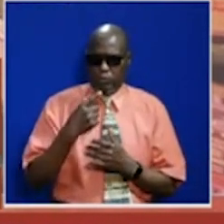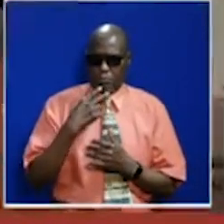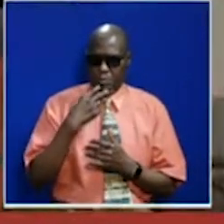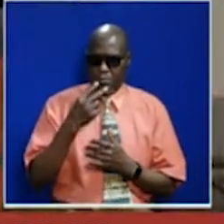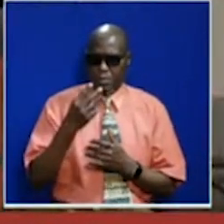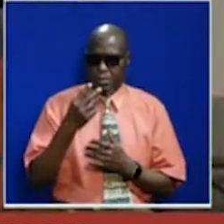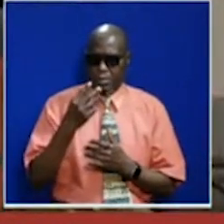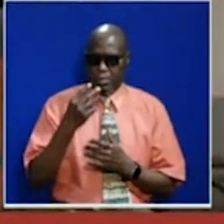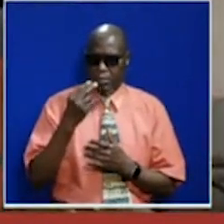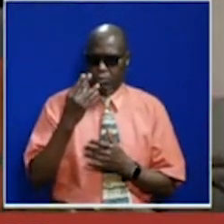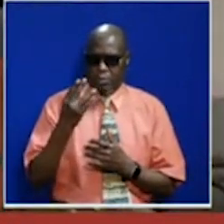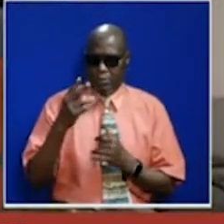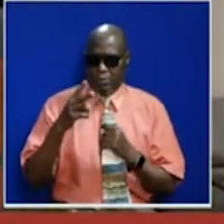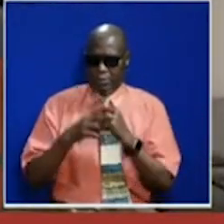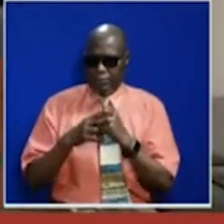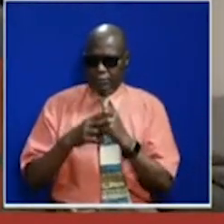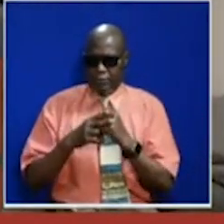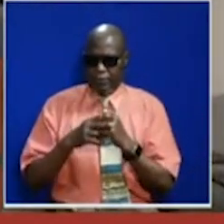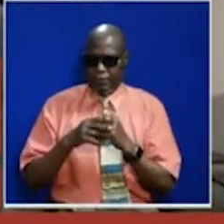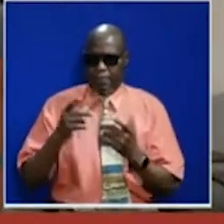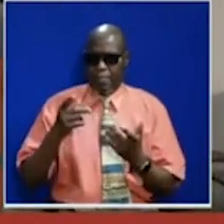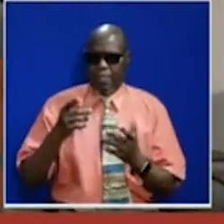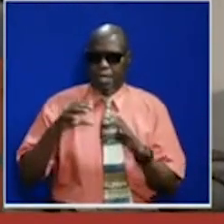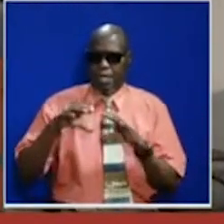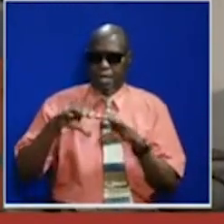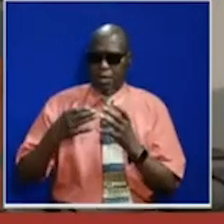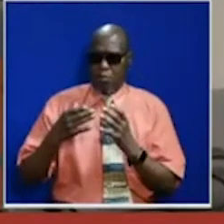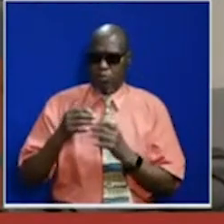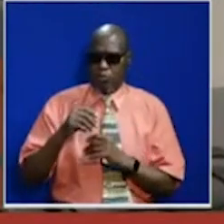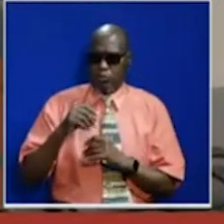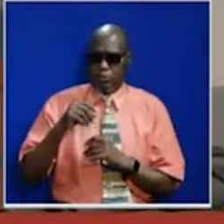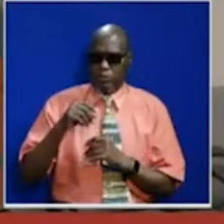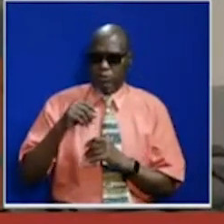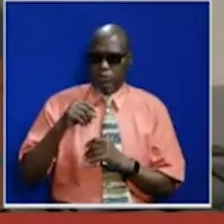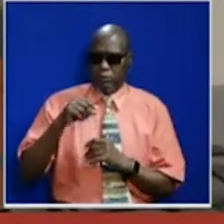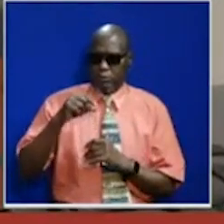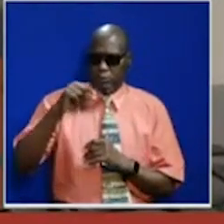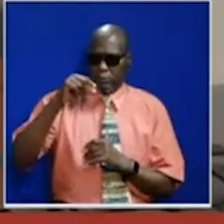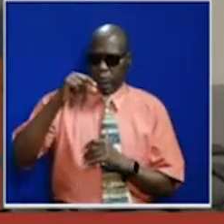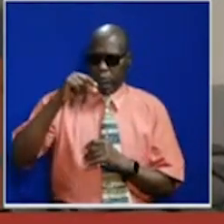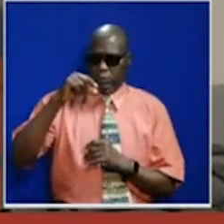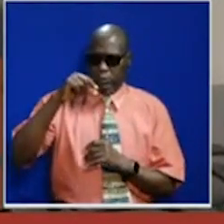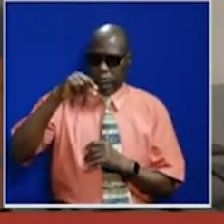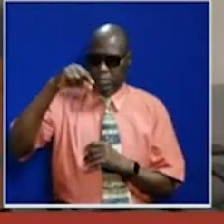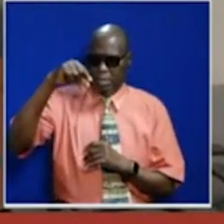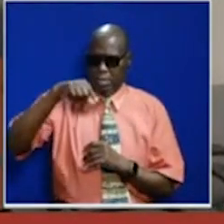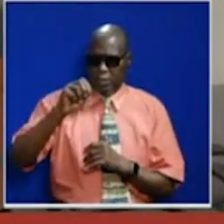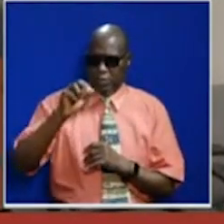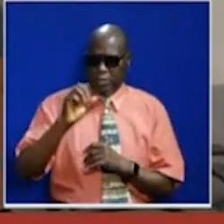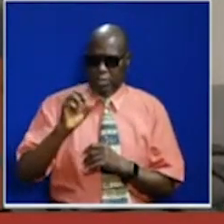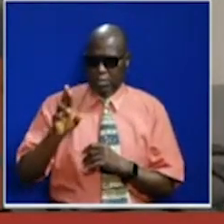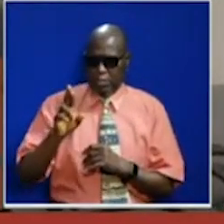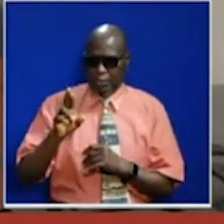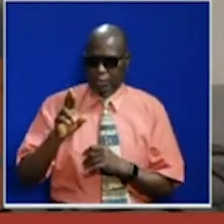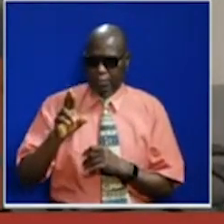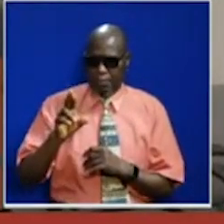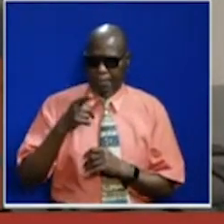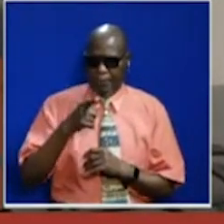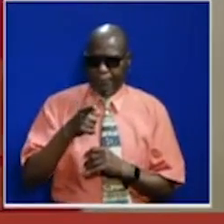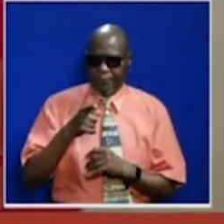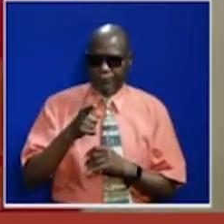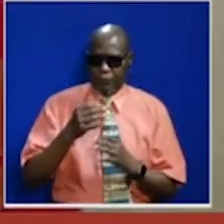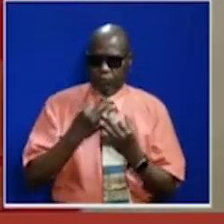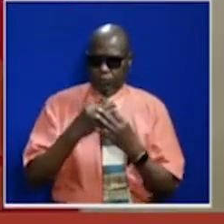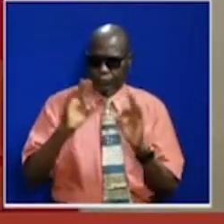3,247 na kampuni ya Qatar. Akihutubia wanahabari jijini Nairobi hii leo, Mutua anasema kuwa zoezi la kaunti litaendeshwa kwa njia huru